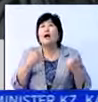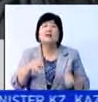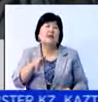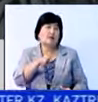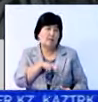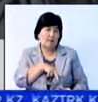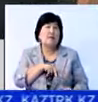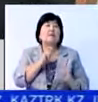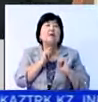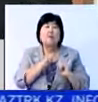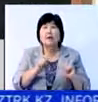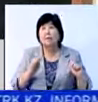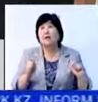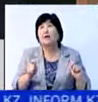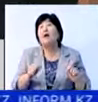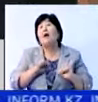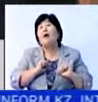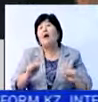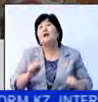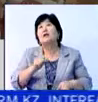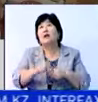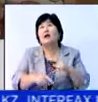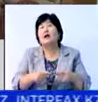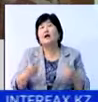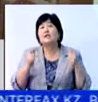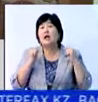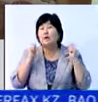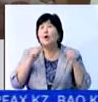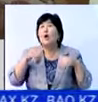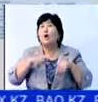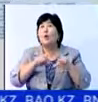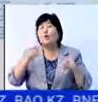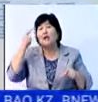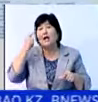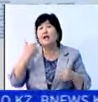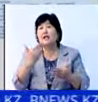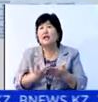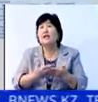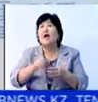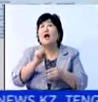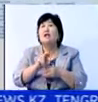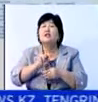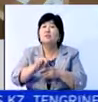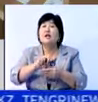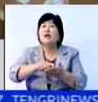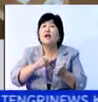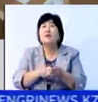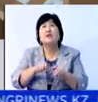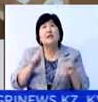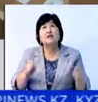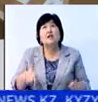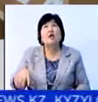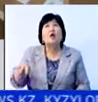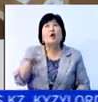төс белгімен марапатталды. Қайраткердің ғасырлық мерейтойына орай колледжден ғылыми әдістемелік кабинет ашылды. Барлық